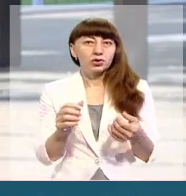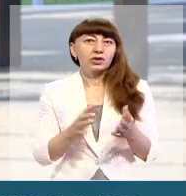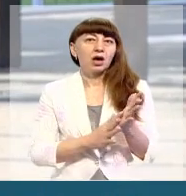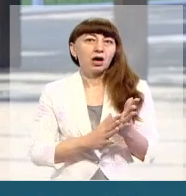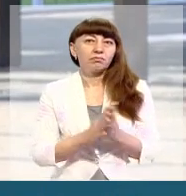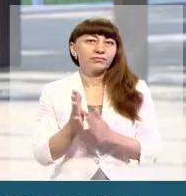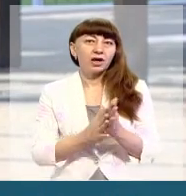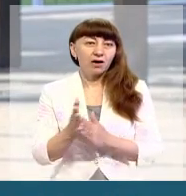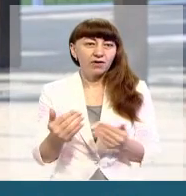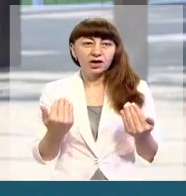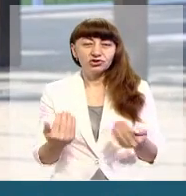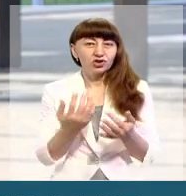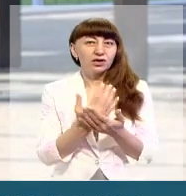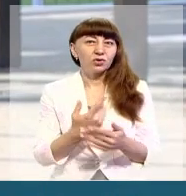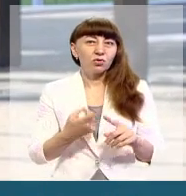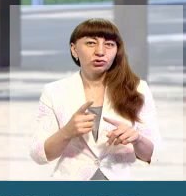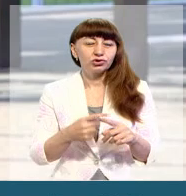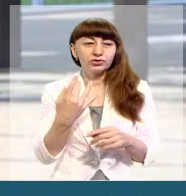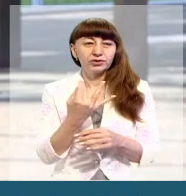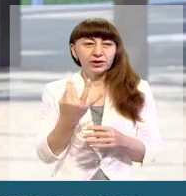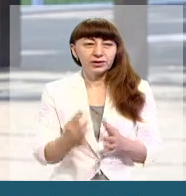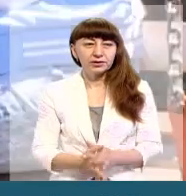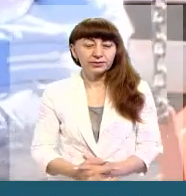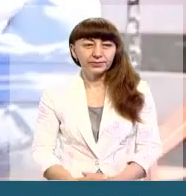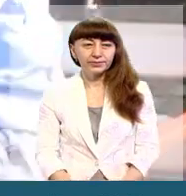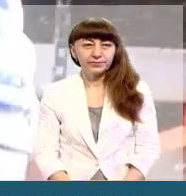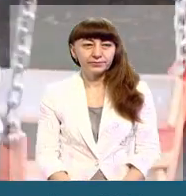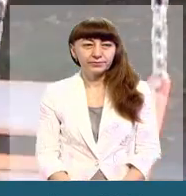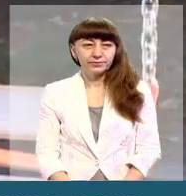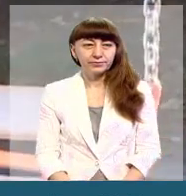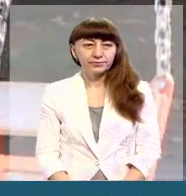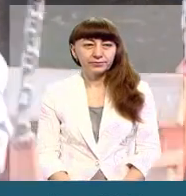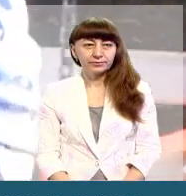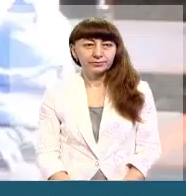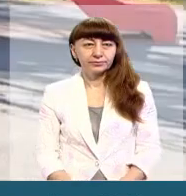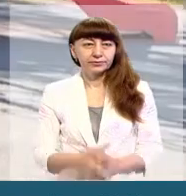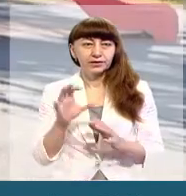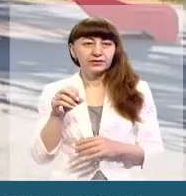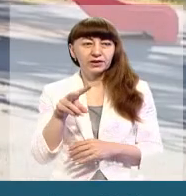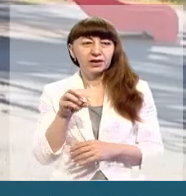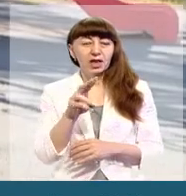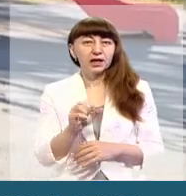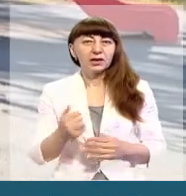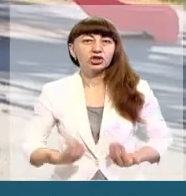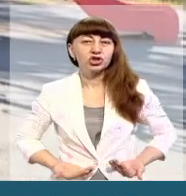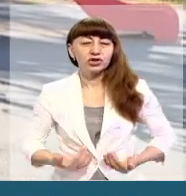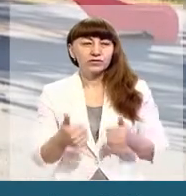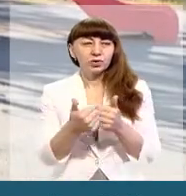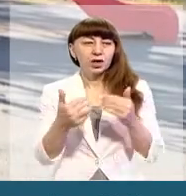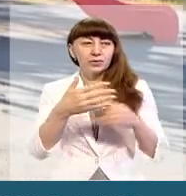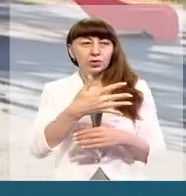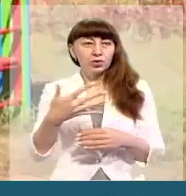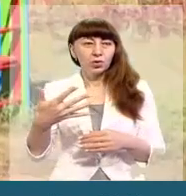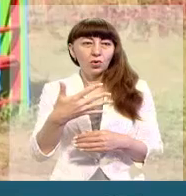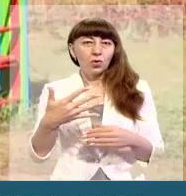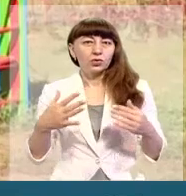Жаттығу жабдықтары да бар. Өзім турникке тартылып жүрмін осы жерде. Светлана Веричева мына көп қабатты үйде 39 жылдан бері тұрады. Бұрын